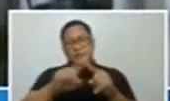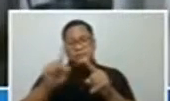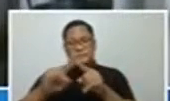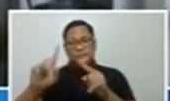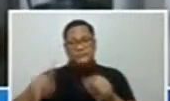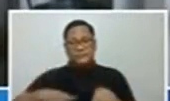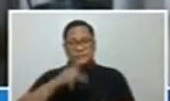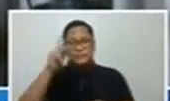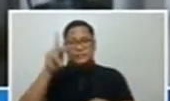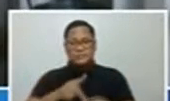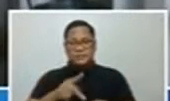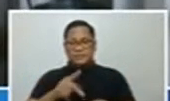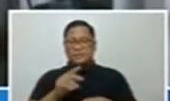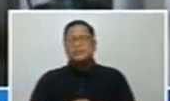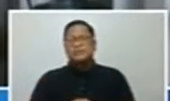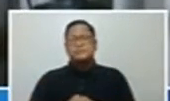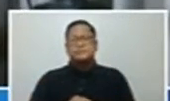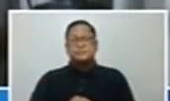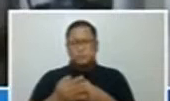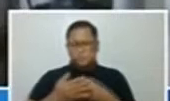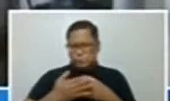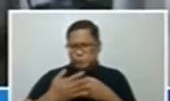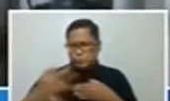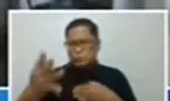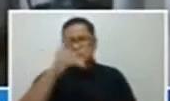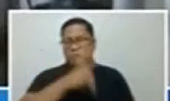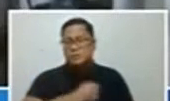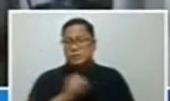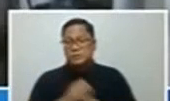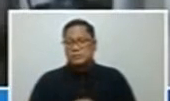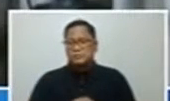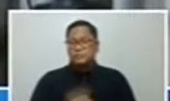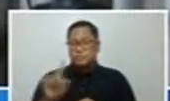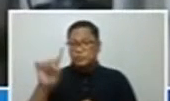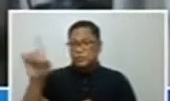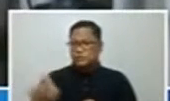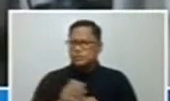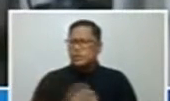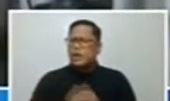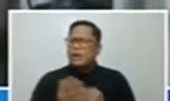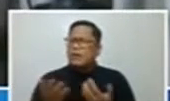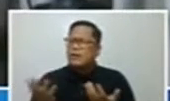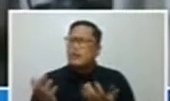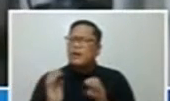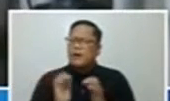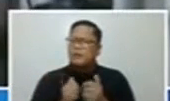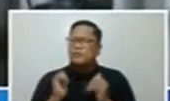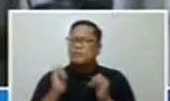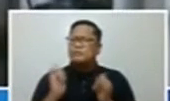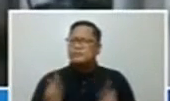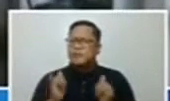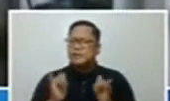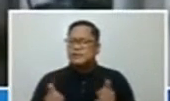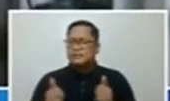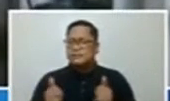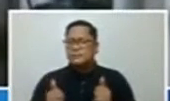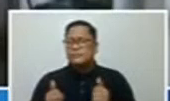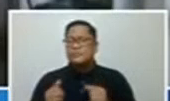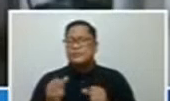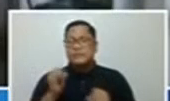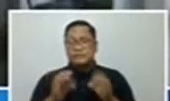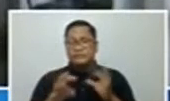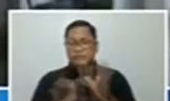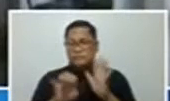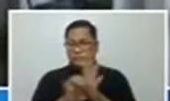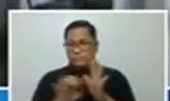applications. At mas epektibo pa nga kasi mas lalong marami ang nakaka-attend at lesser pa nga yung